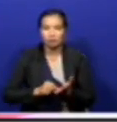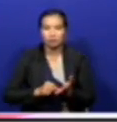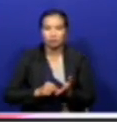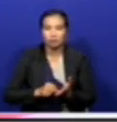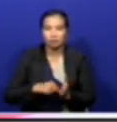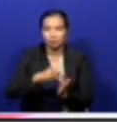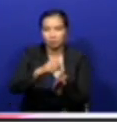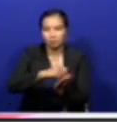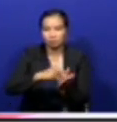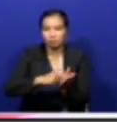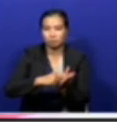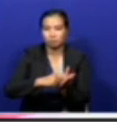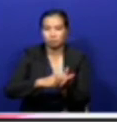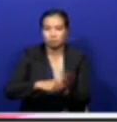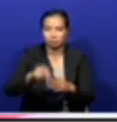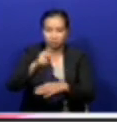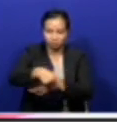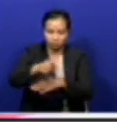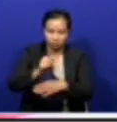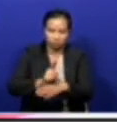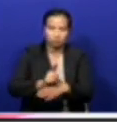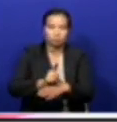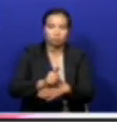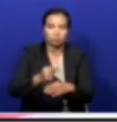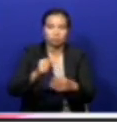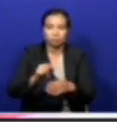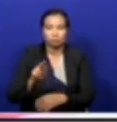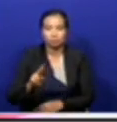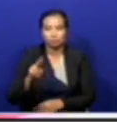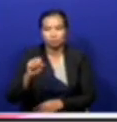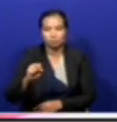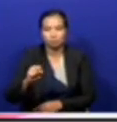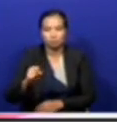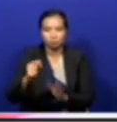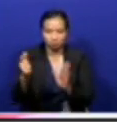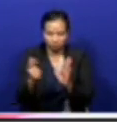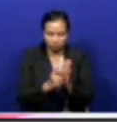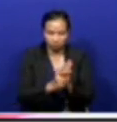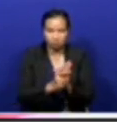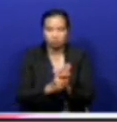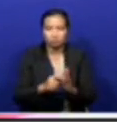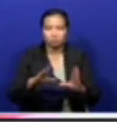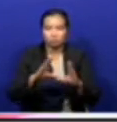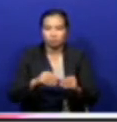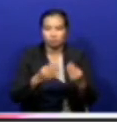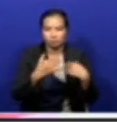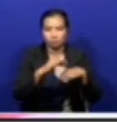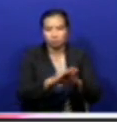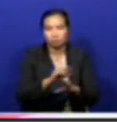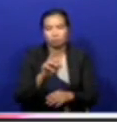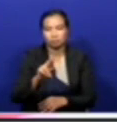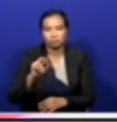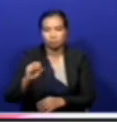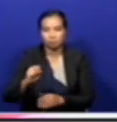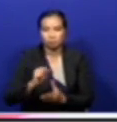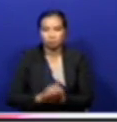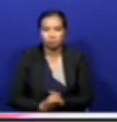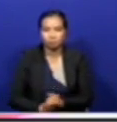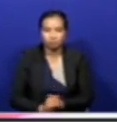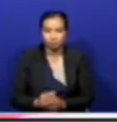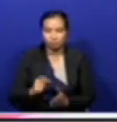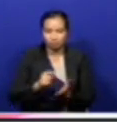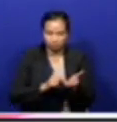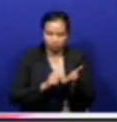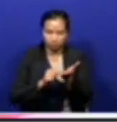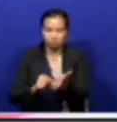ที่ท่านประธานรัฐสภาบรรจุเข้าสู่การประชุมร่วมของรัฐสภา แต่ร่างของท่านเองถ้าเสน